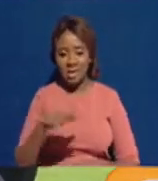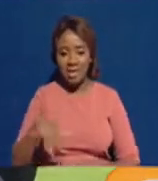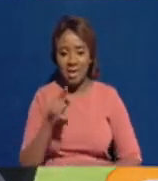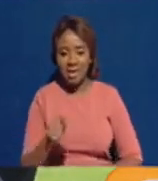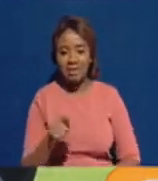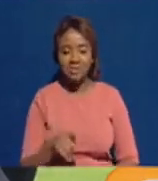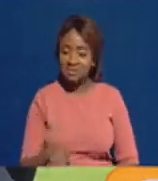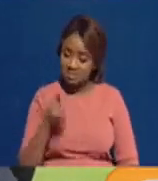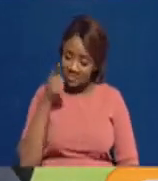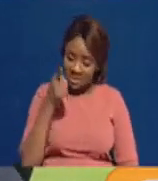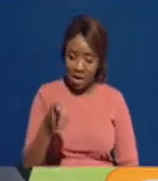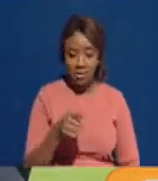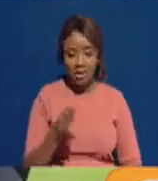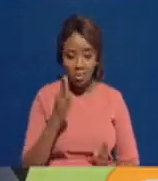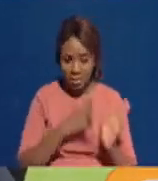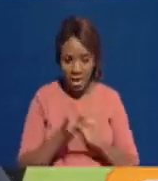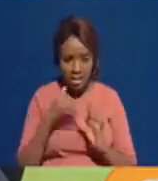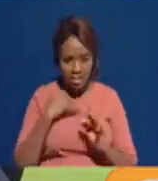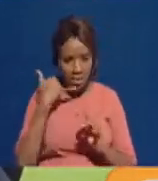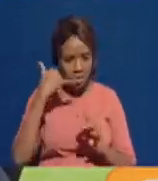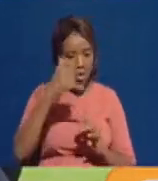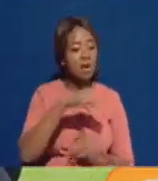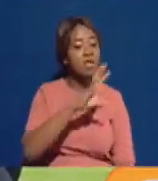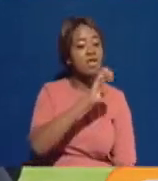dio wameka wanapiga simu huko EACC.